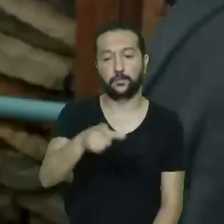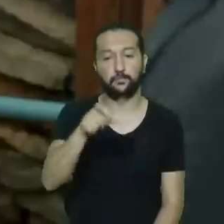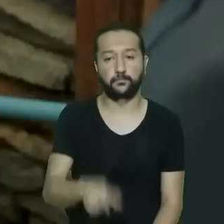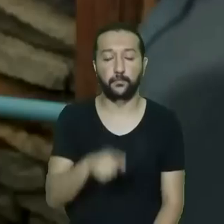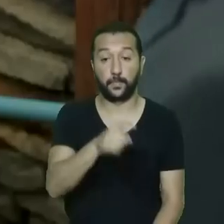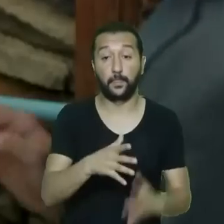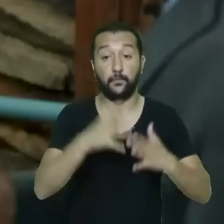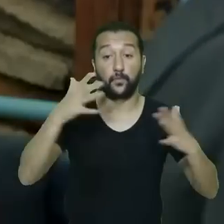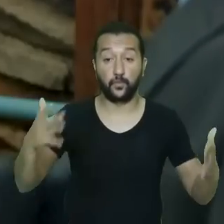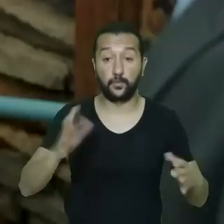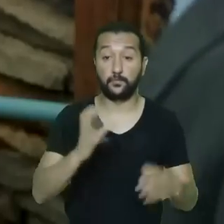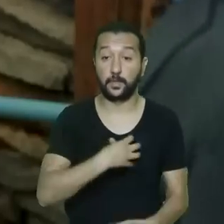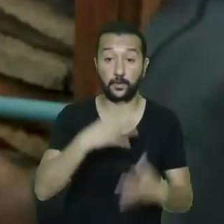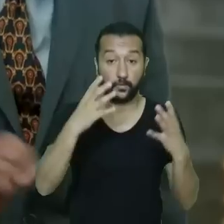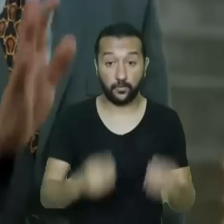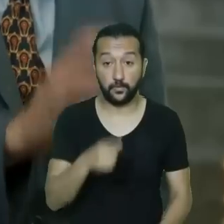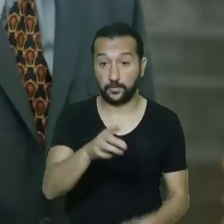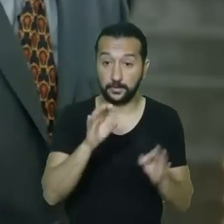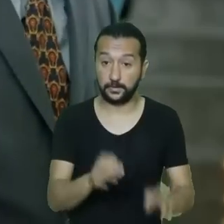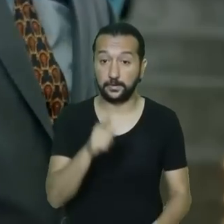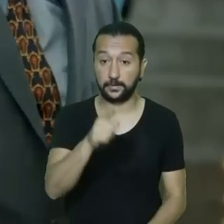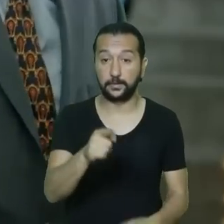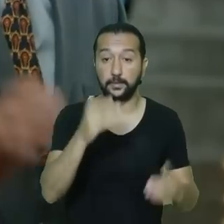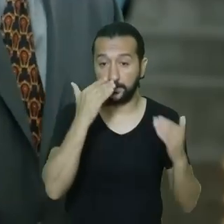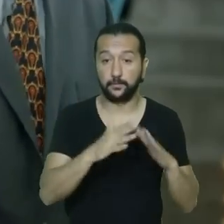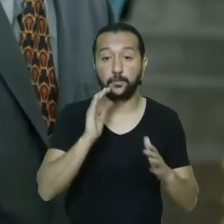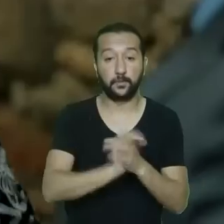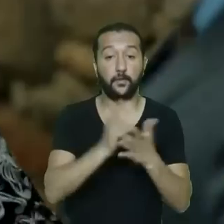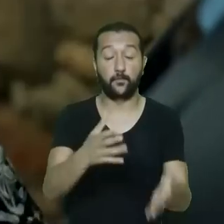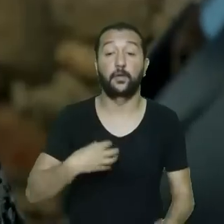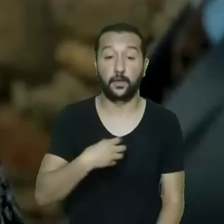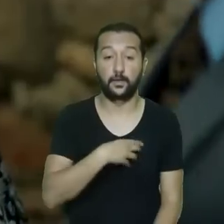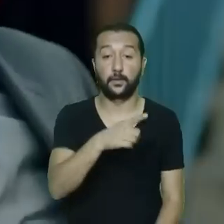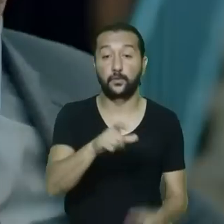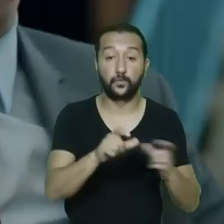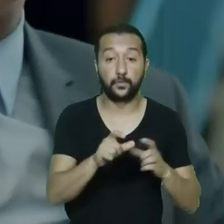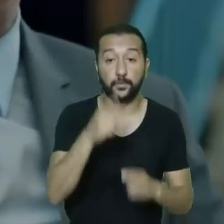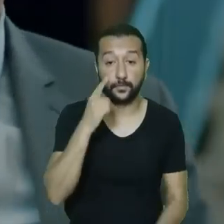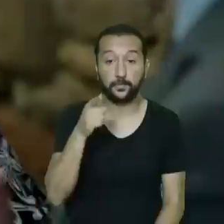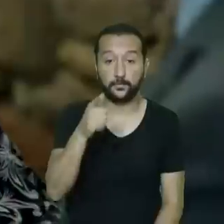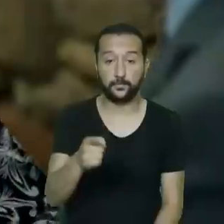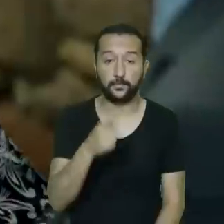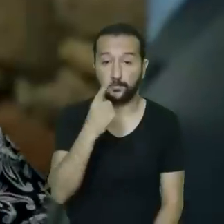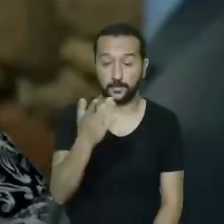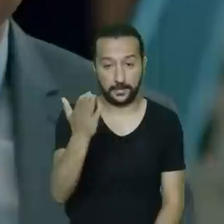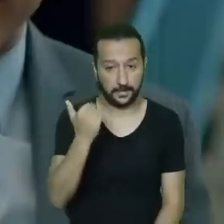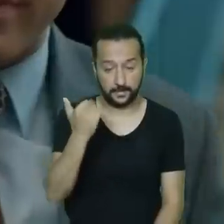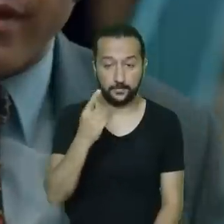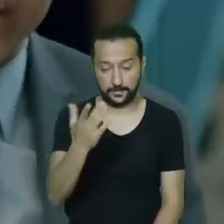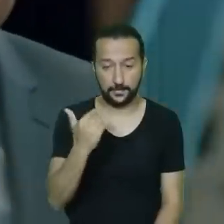Yani koskocaman patron olduk, yine seni yaranamadık. Bravo ana. Süleyman, bir gel